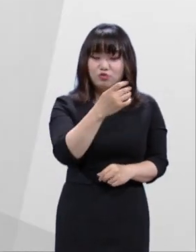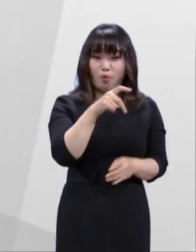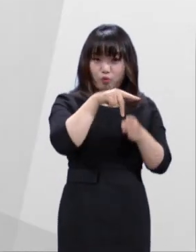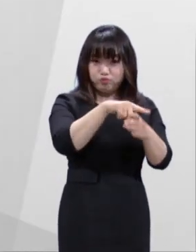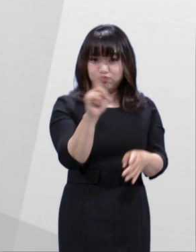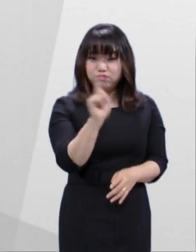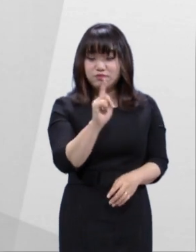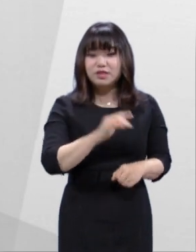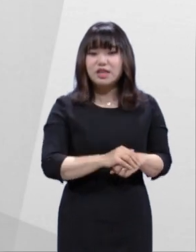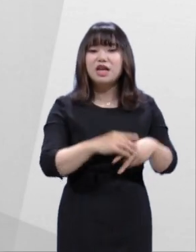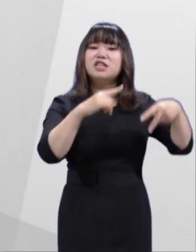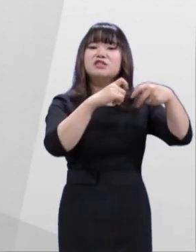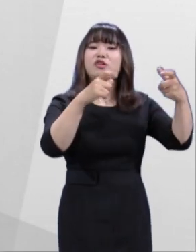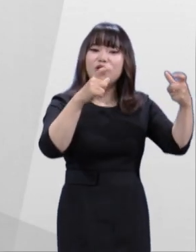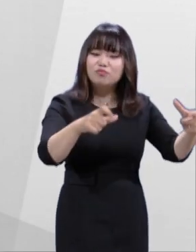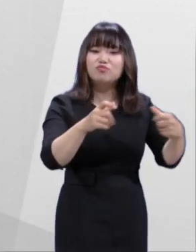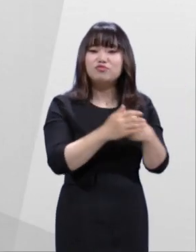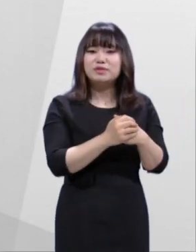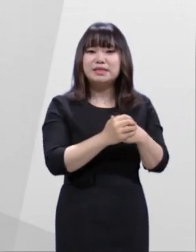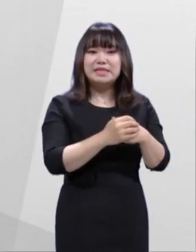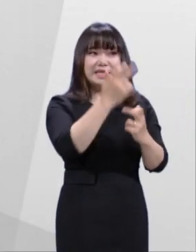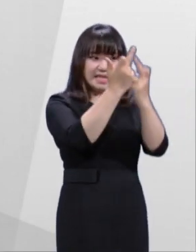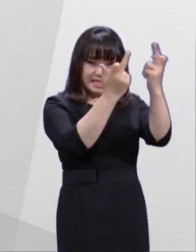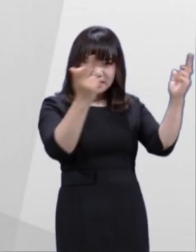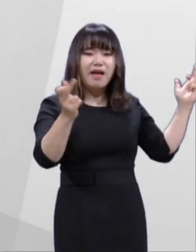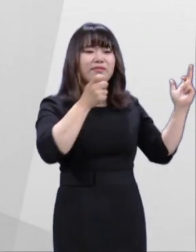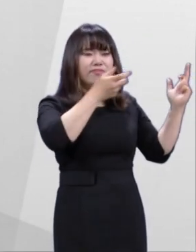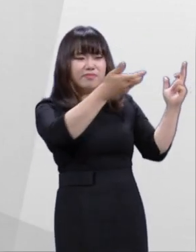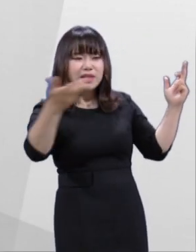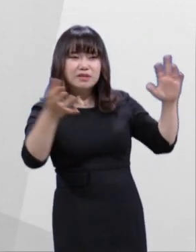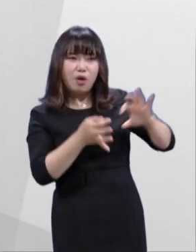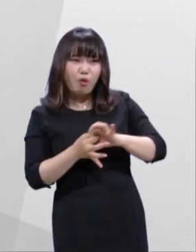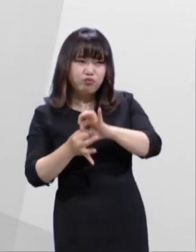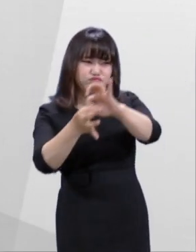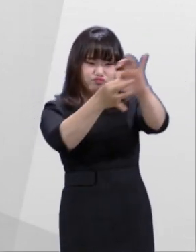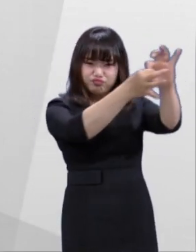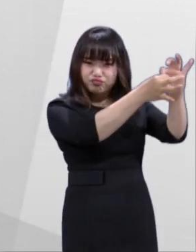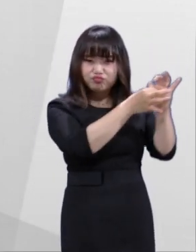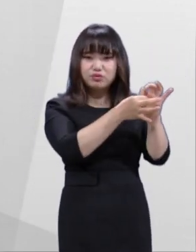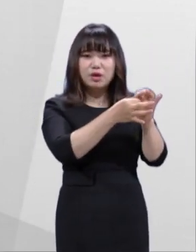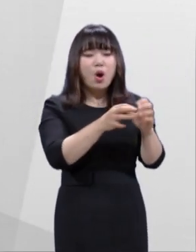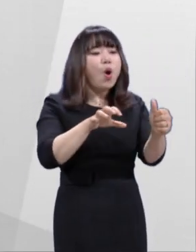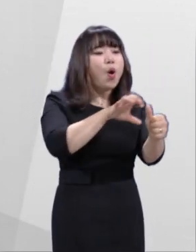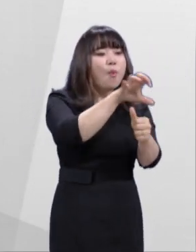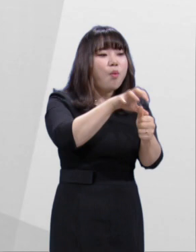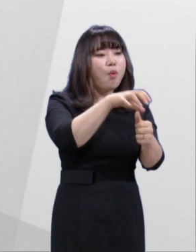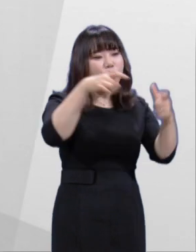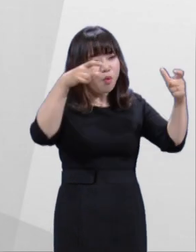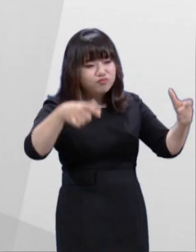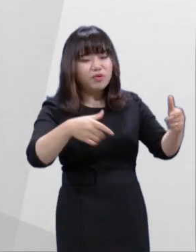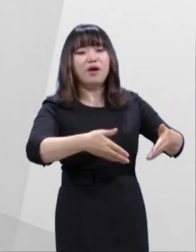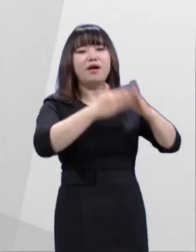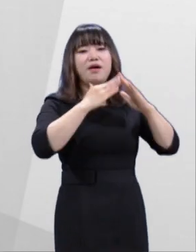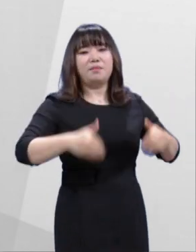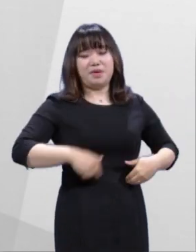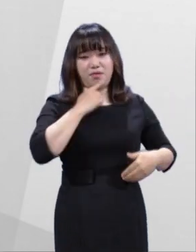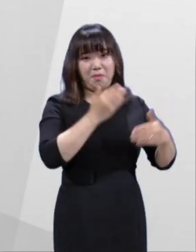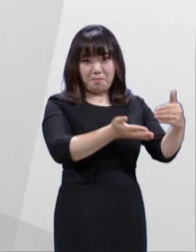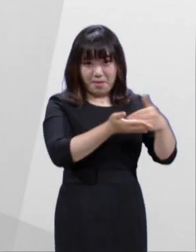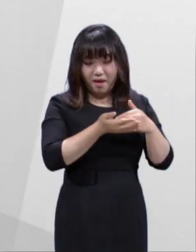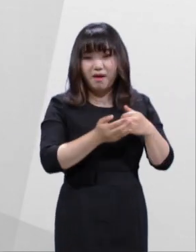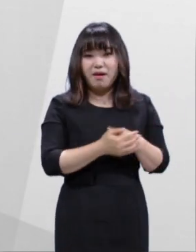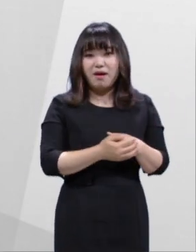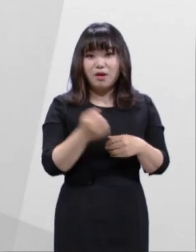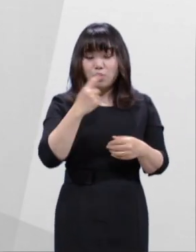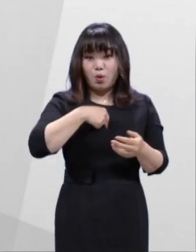후보는 서대문구의 산과 하천을 통합적으로 연결해 그린벨트를 조성하겠다고 강조했습니다. 또